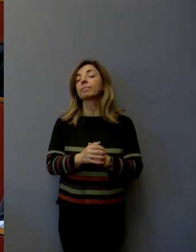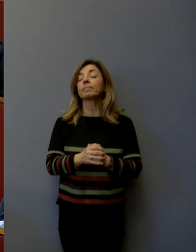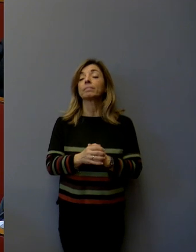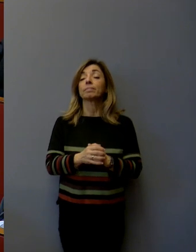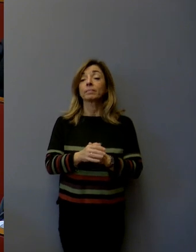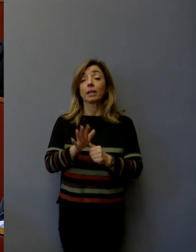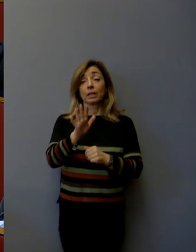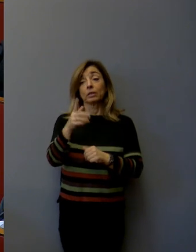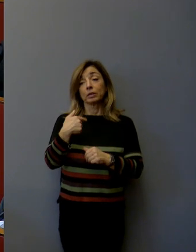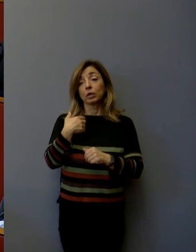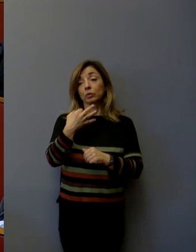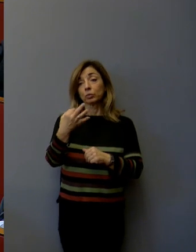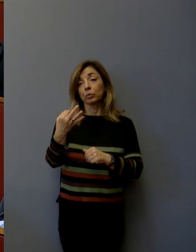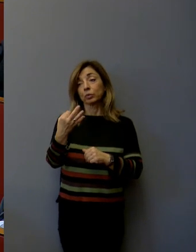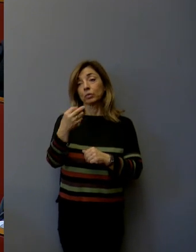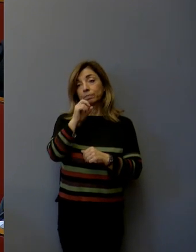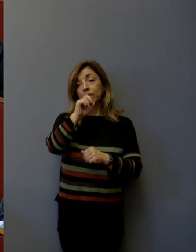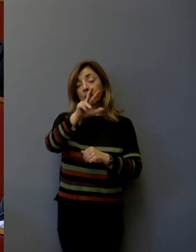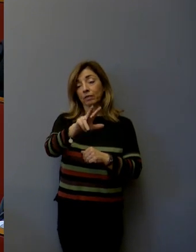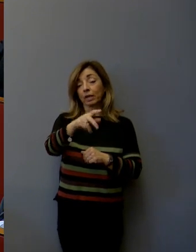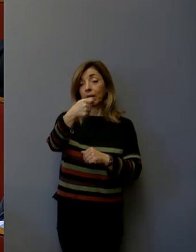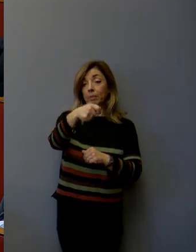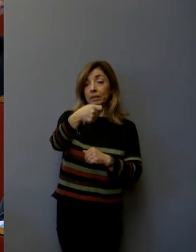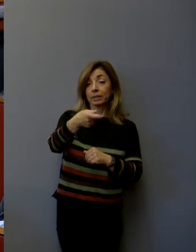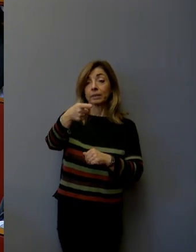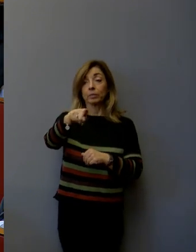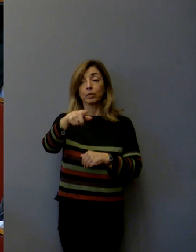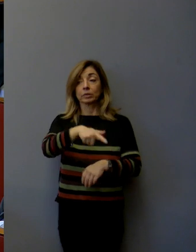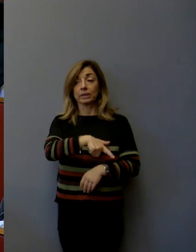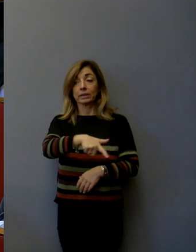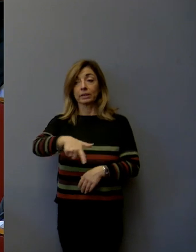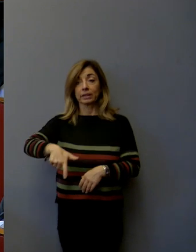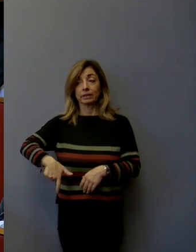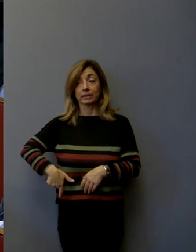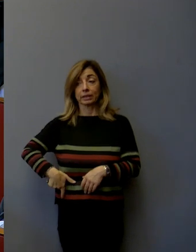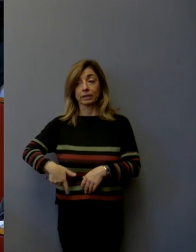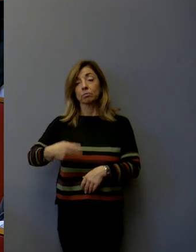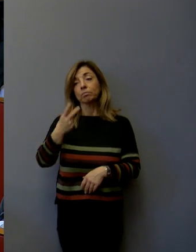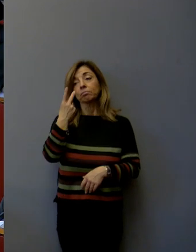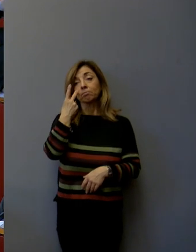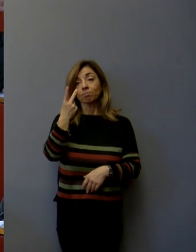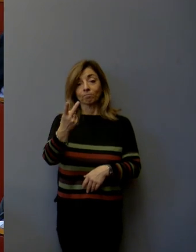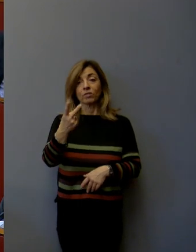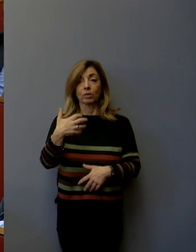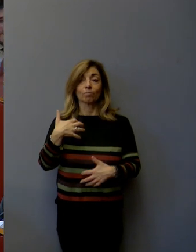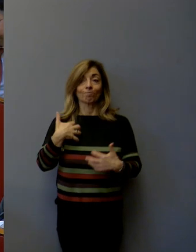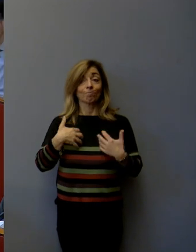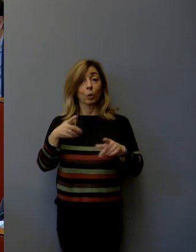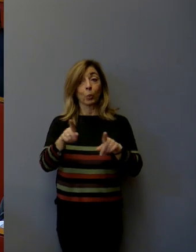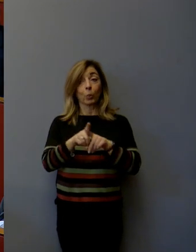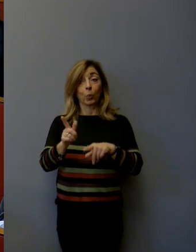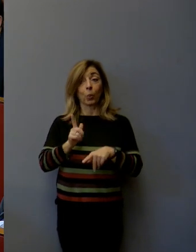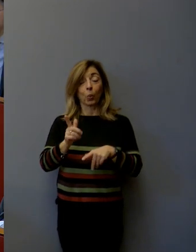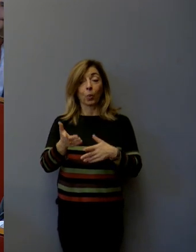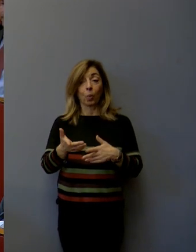porre l'attenzione del presidente e anche del destino che vedo alterato quanto me rispetto a una gestione dell'aula